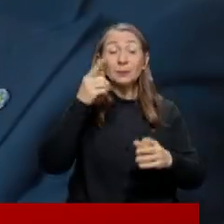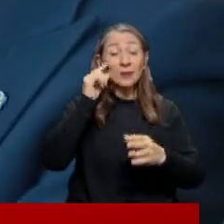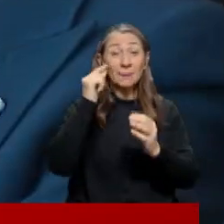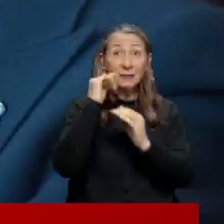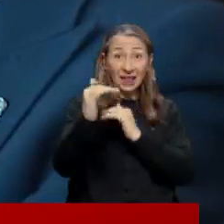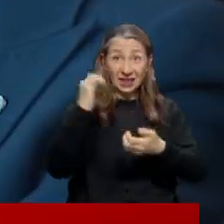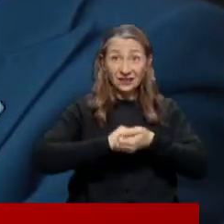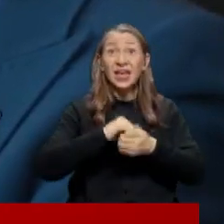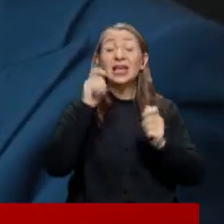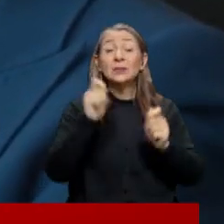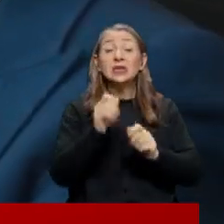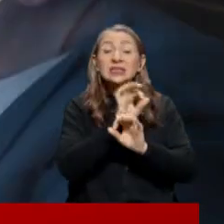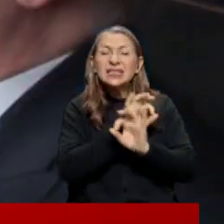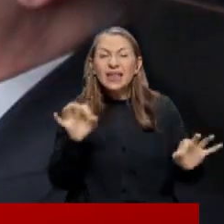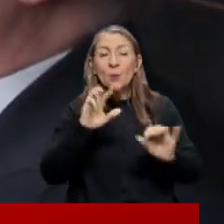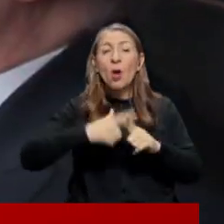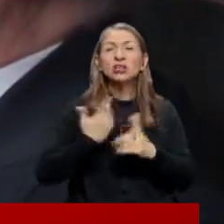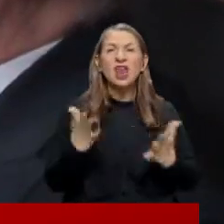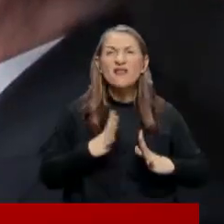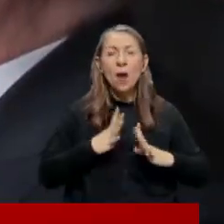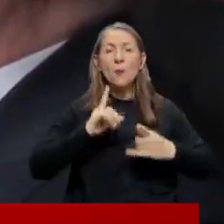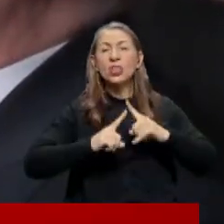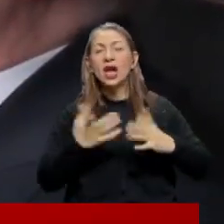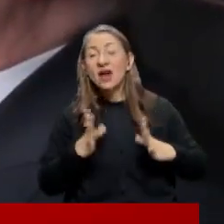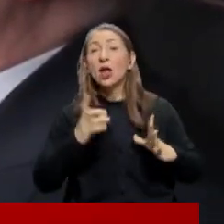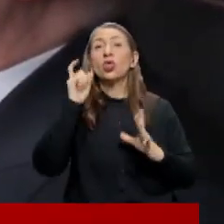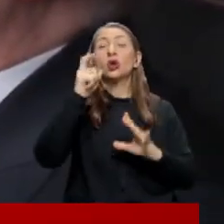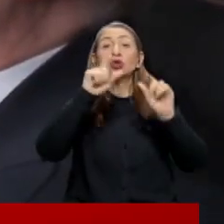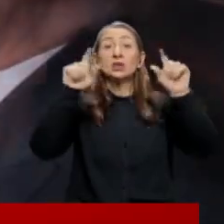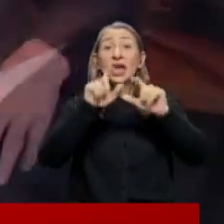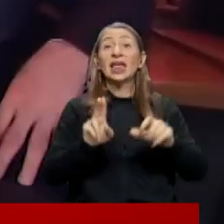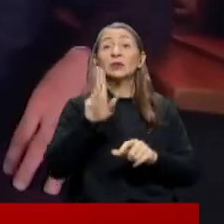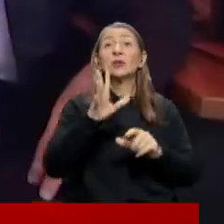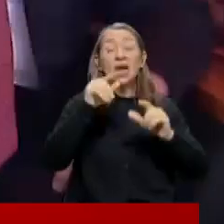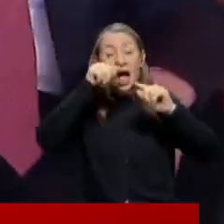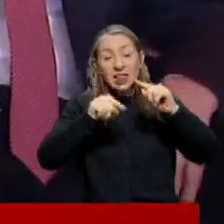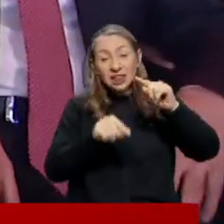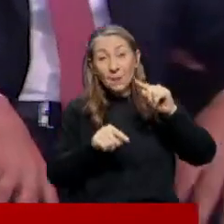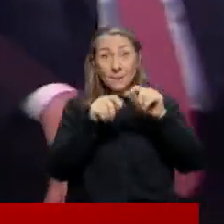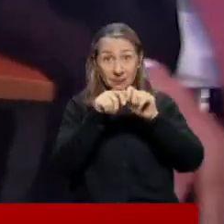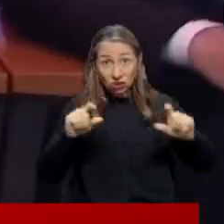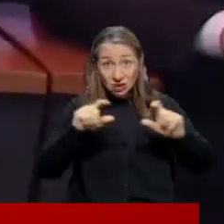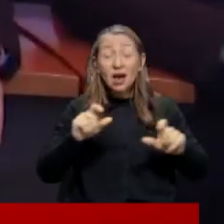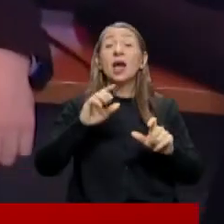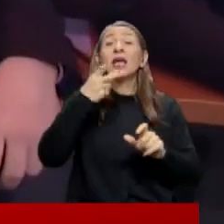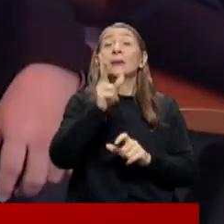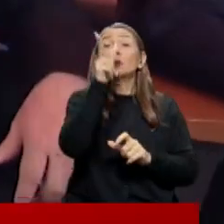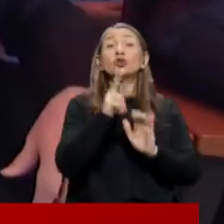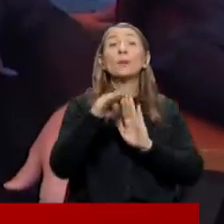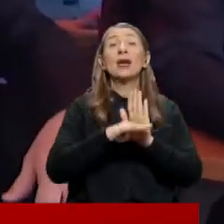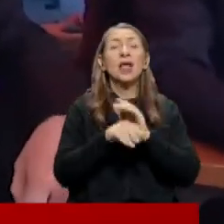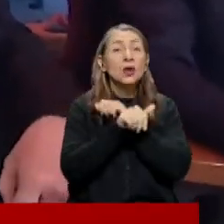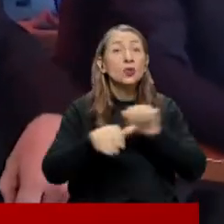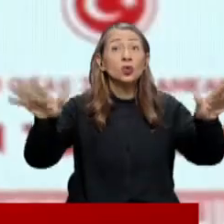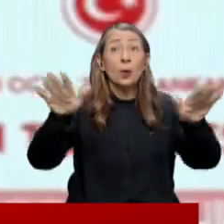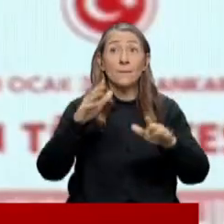iktidarında uygulanacak somut projeleri ve politikaları 9 başlık, 75 alt başlık ve 2300 maddeyle duyurdu